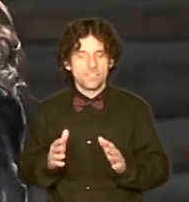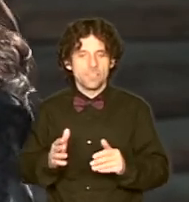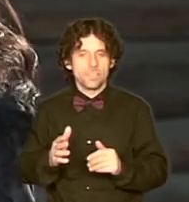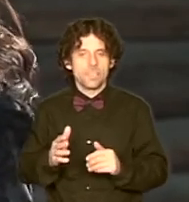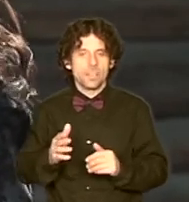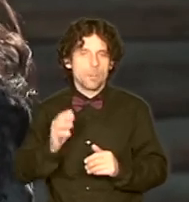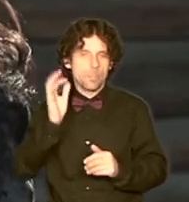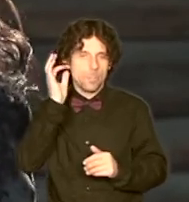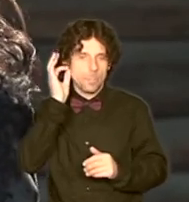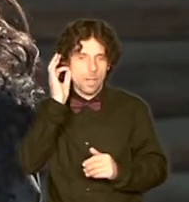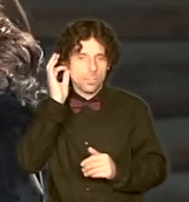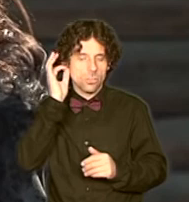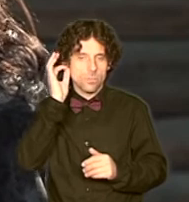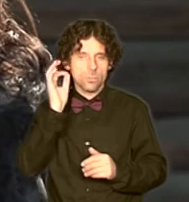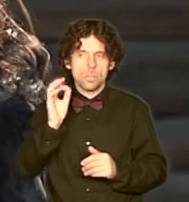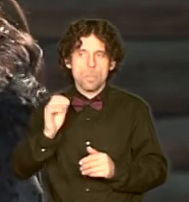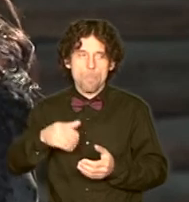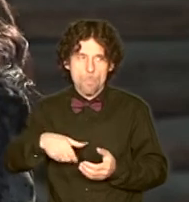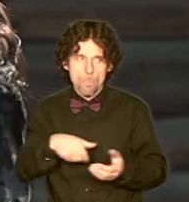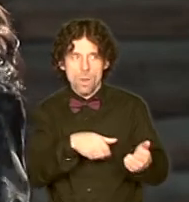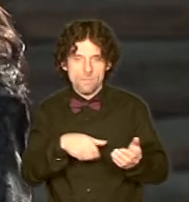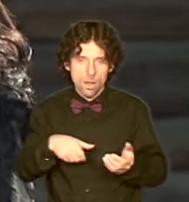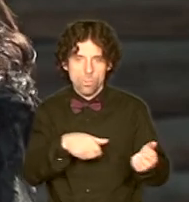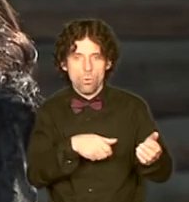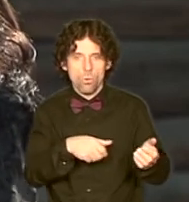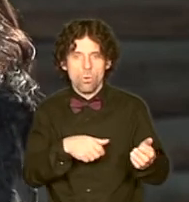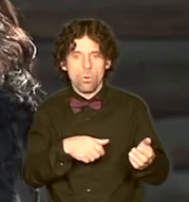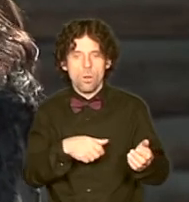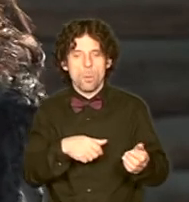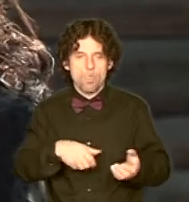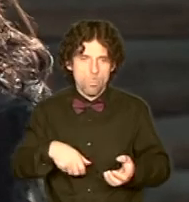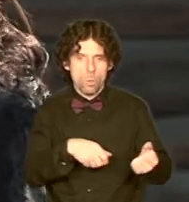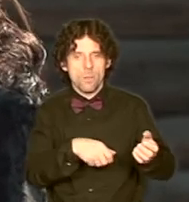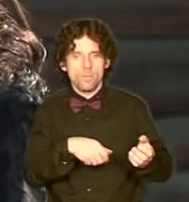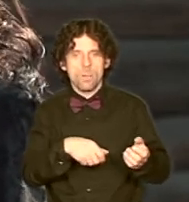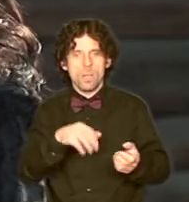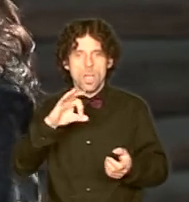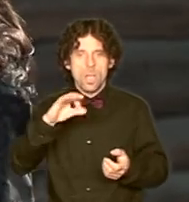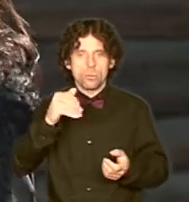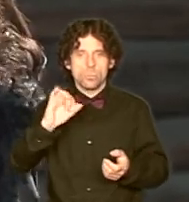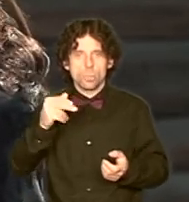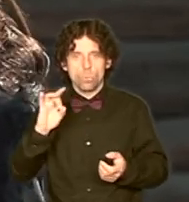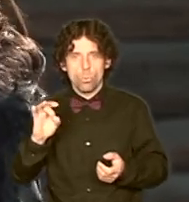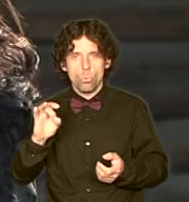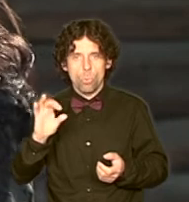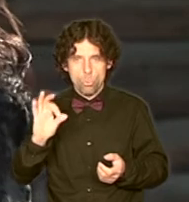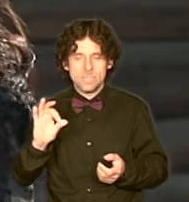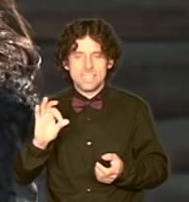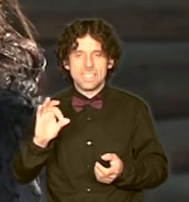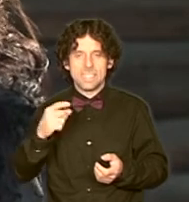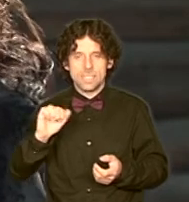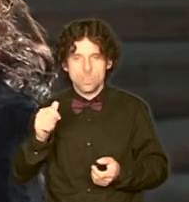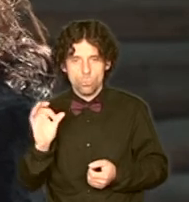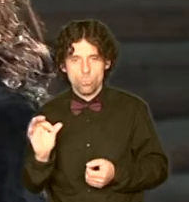i dziewczyny, tak, lano, oblewano wodą, nosiło to nazwę polewania śmigusa, śmigusa, dyngusa